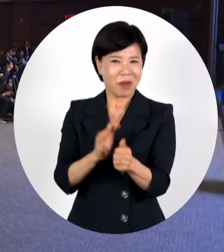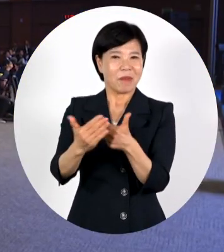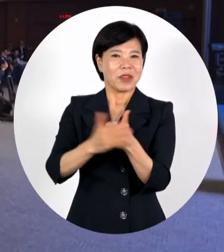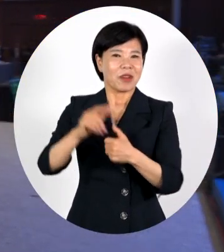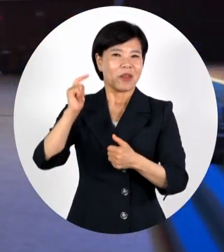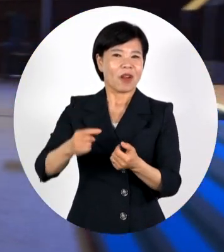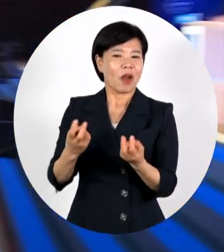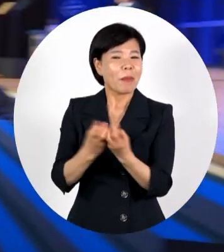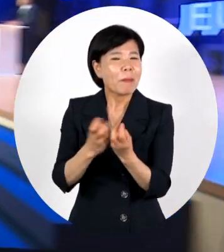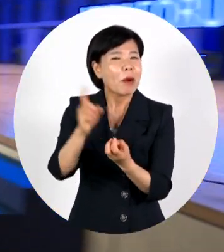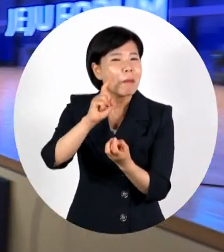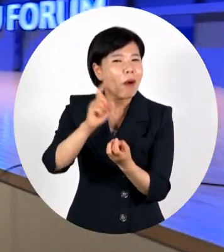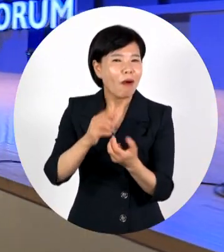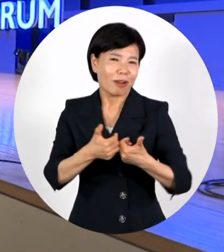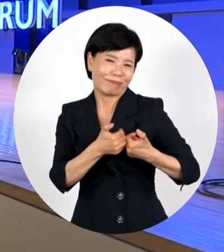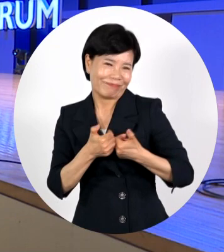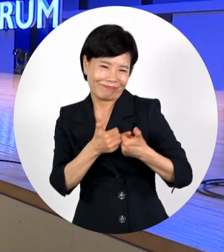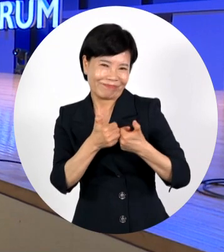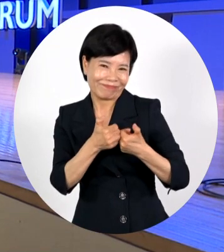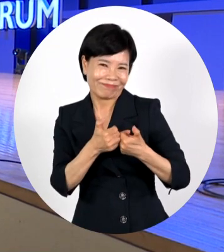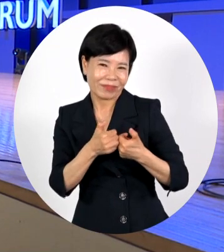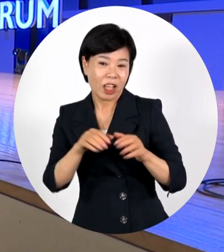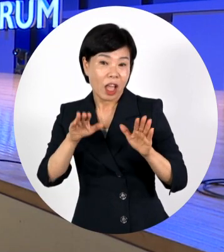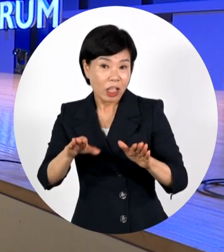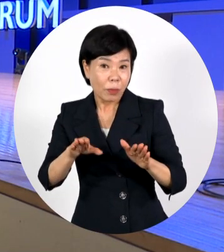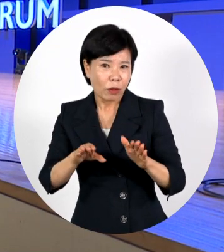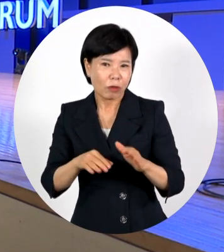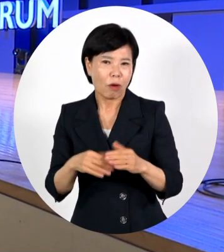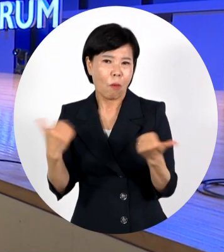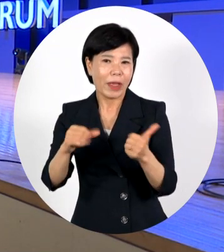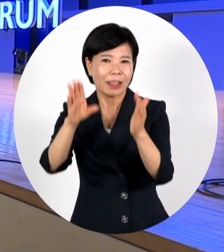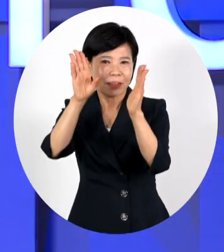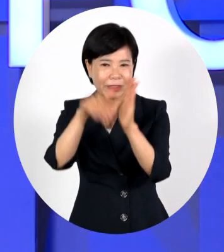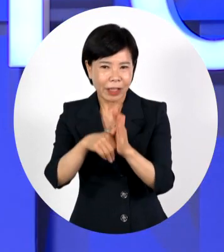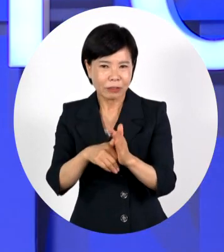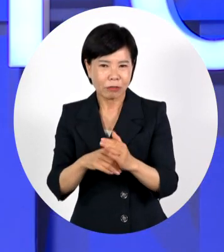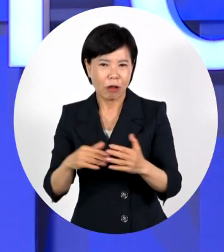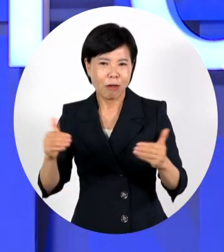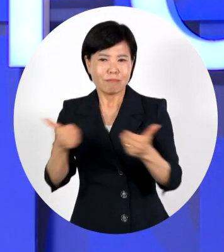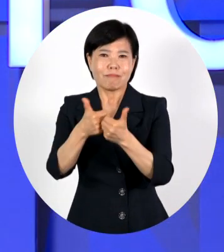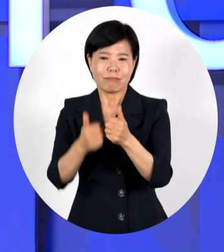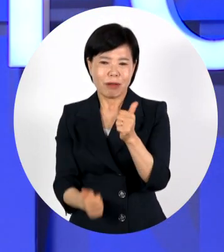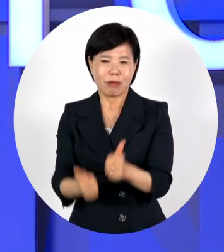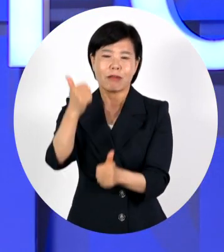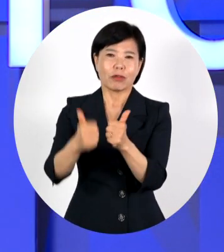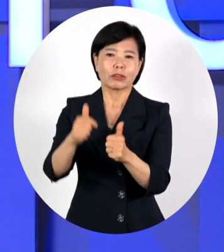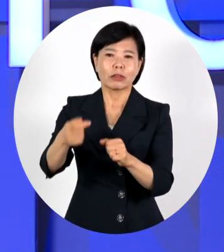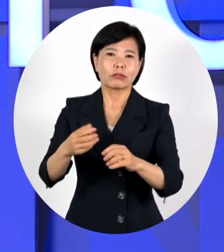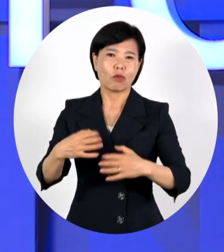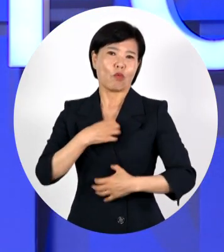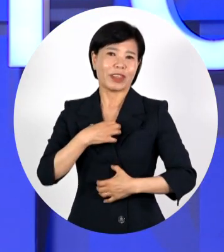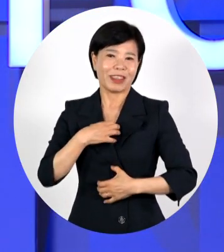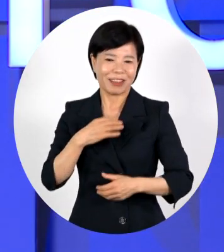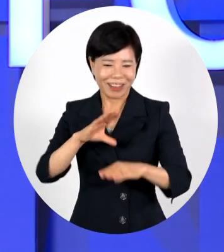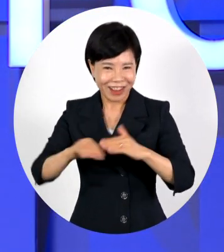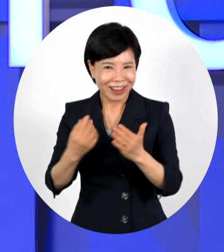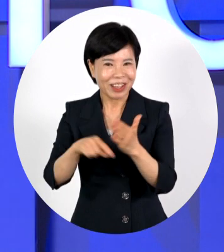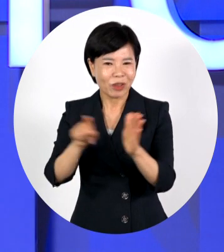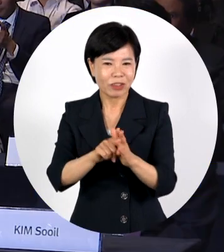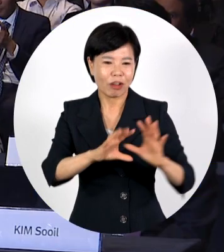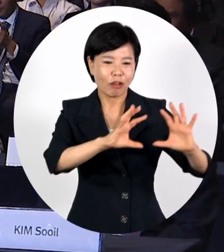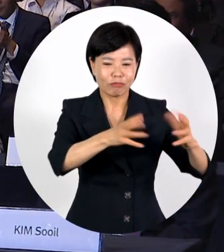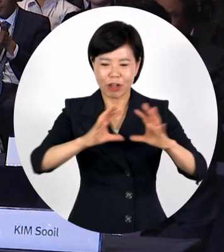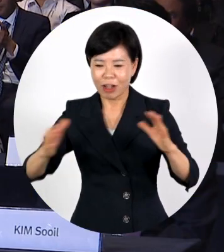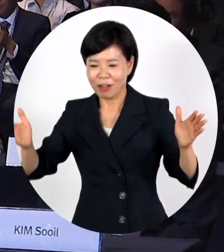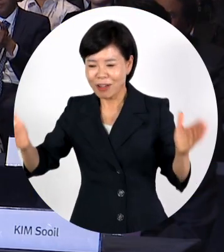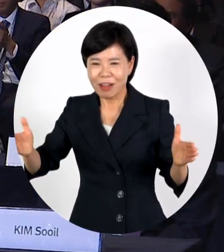방안을 논의했습니다. 이번 제주포럼에서는 경쟁과 대결의 흐름에 직면한 국제사회의 위기를 해결하기 위해 국가